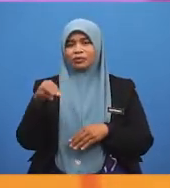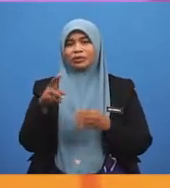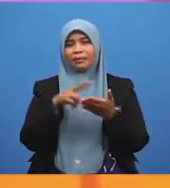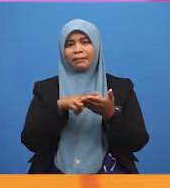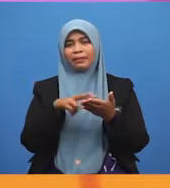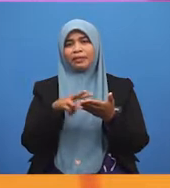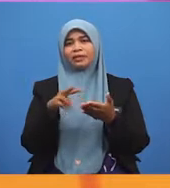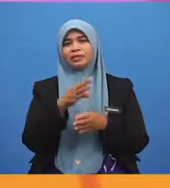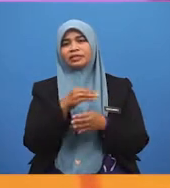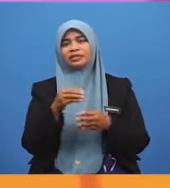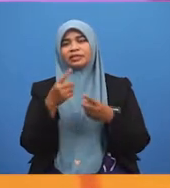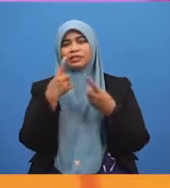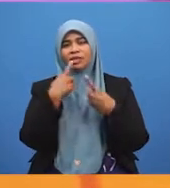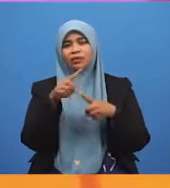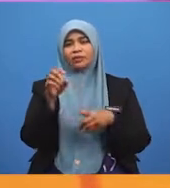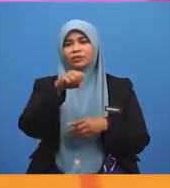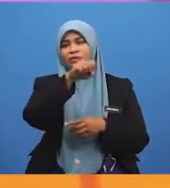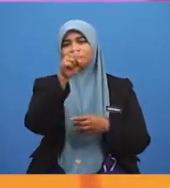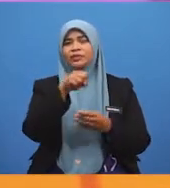dan menjawab soalan tersebut.